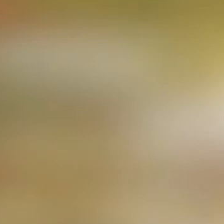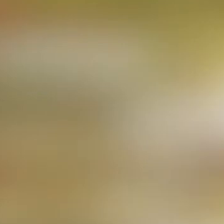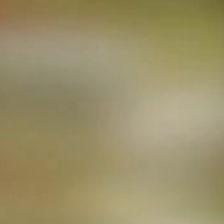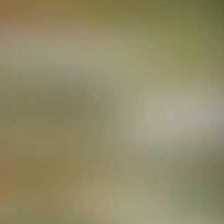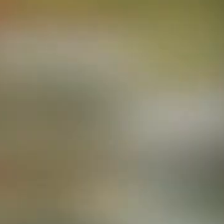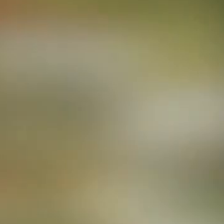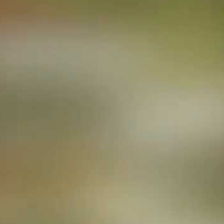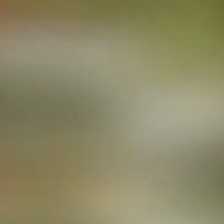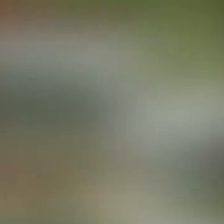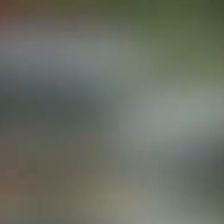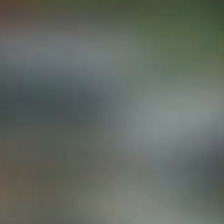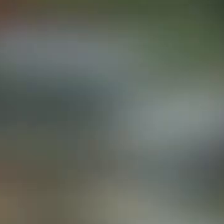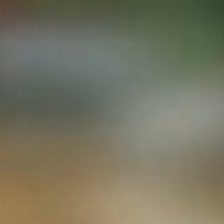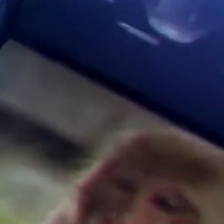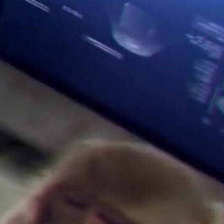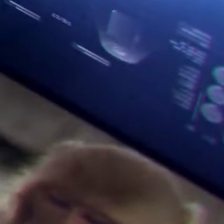एनटीभी कोल्हापुर